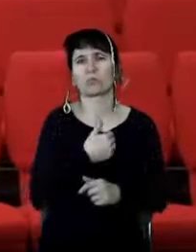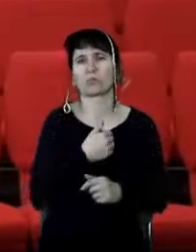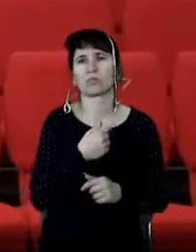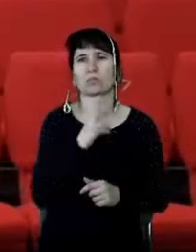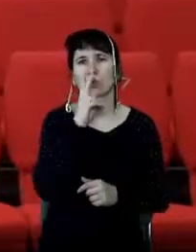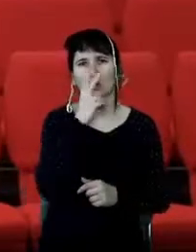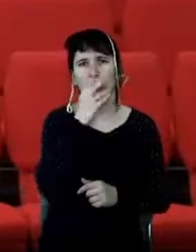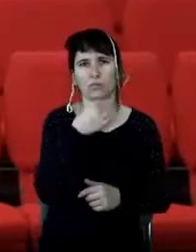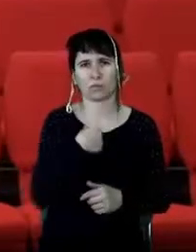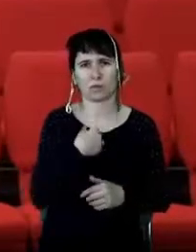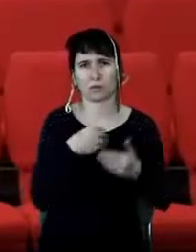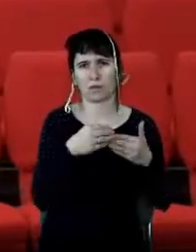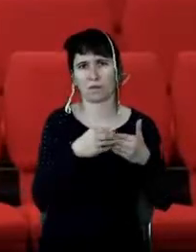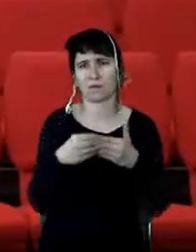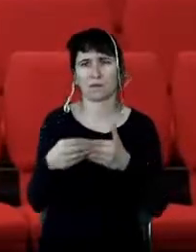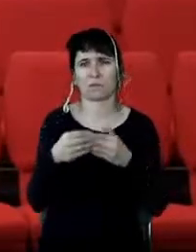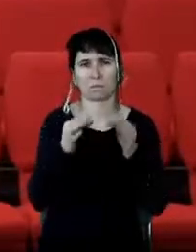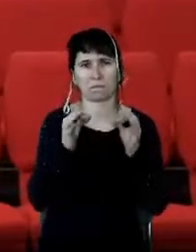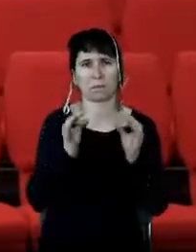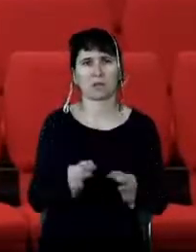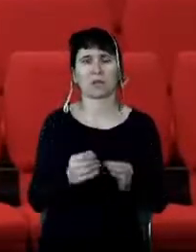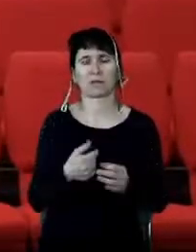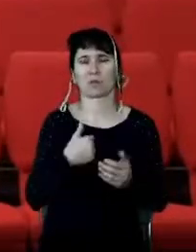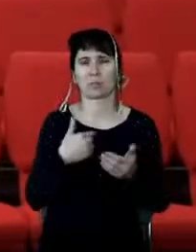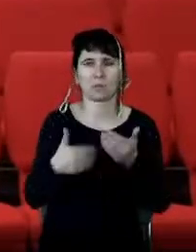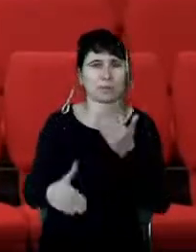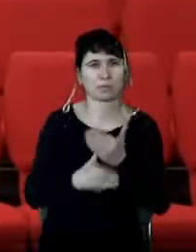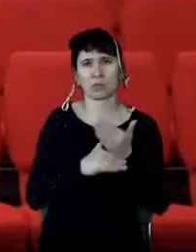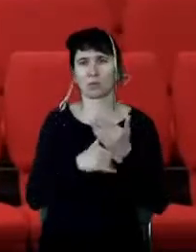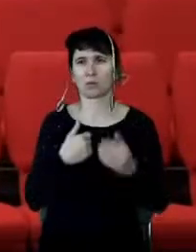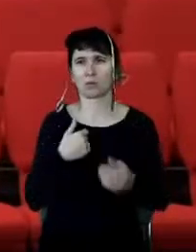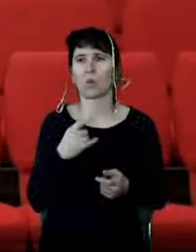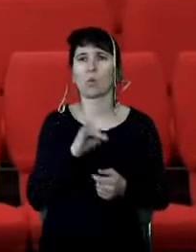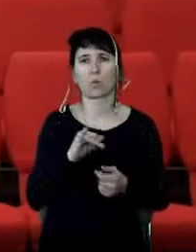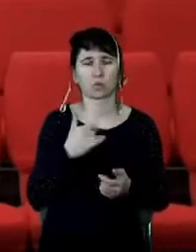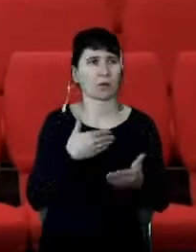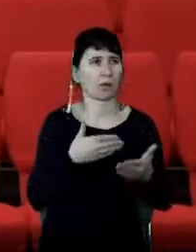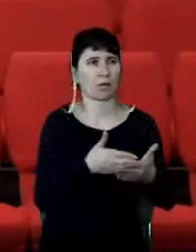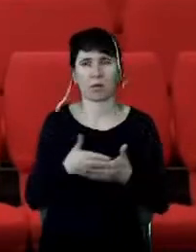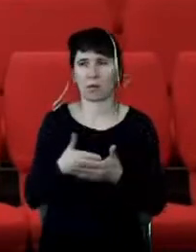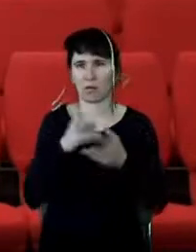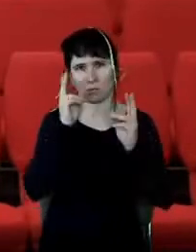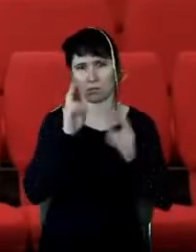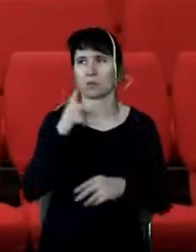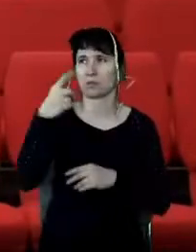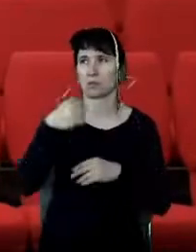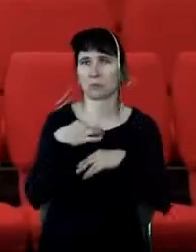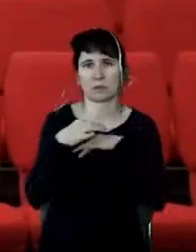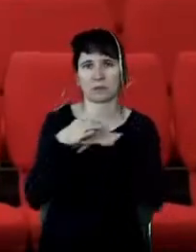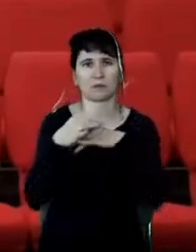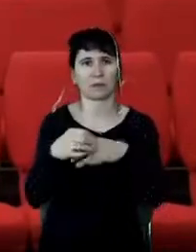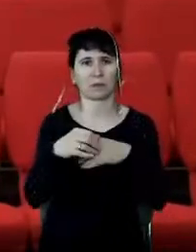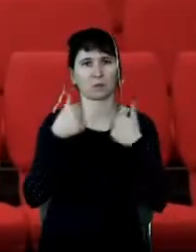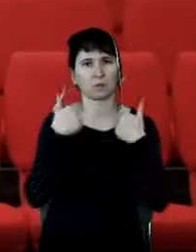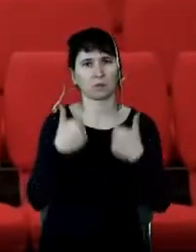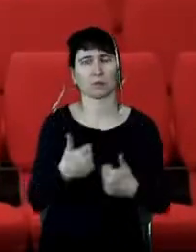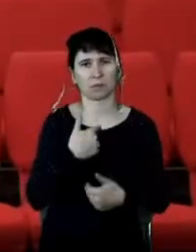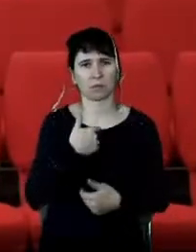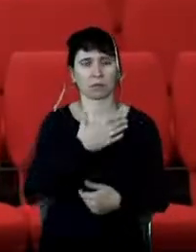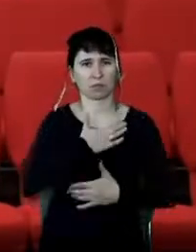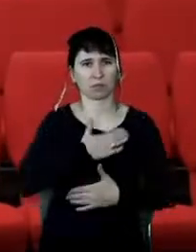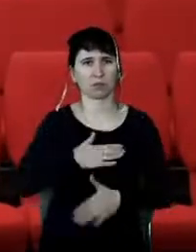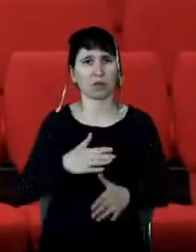лідером. Всім хочеться йти за мужнім лідером, за тим лідером непереможним. Кожному хочеться за ним